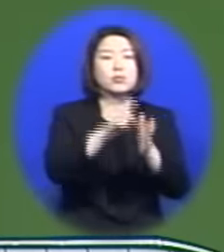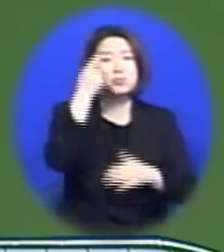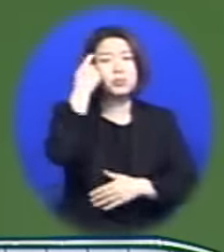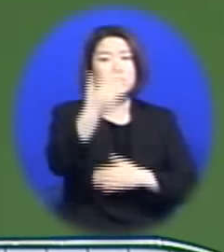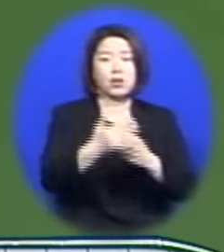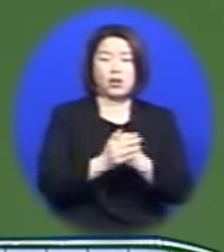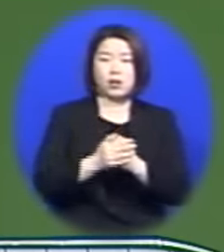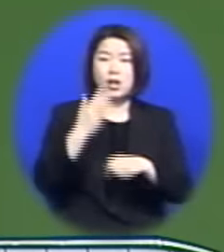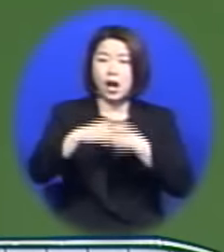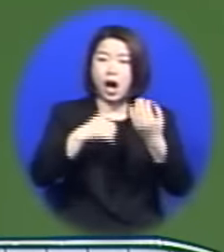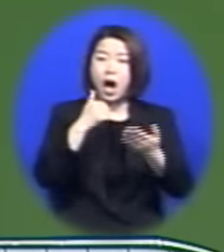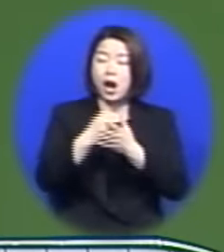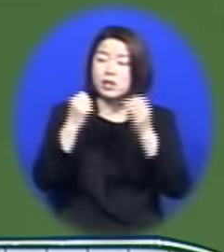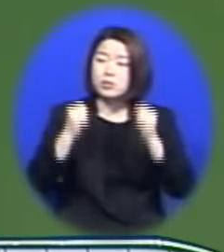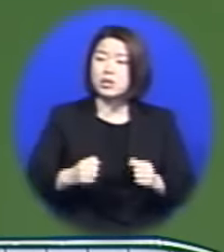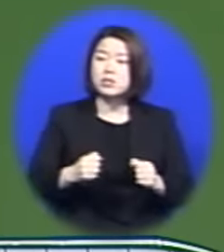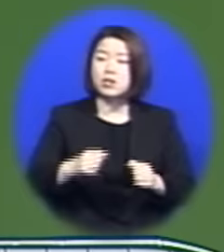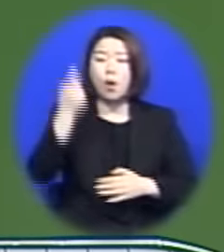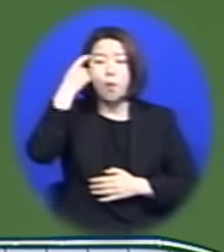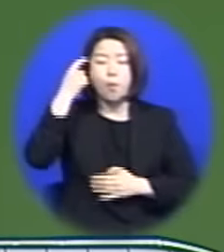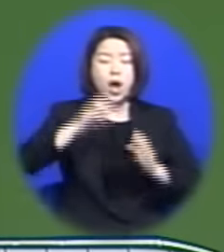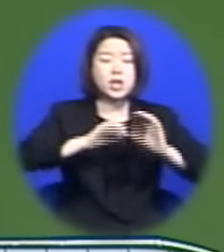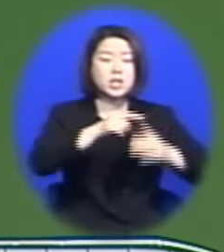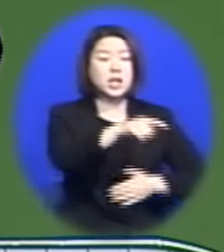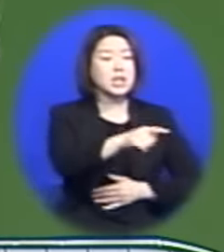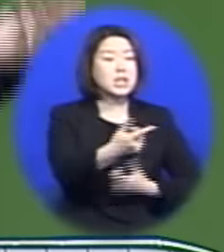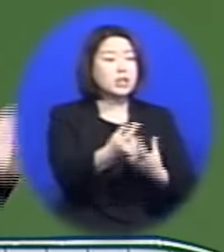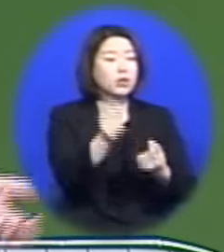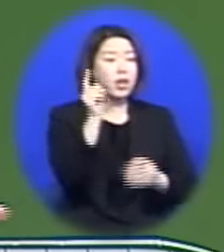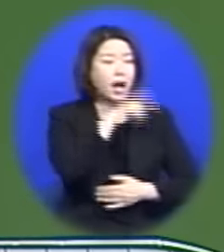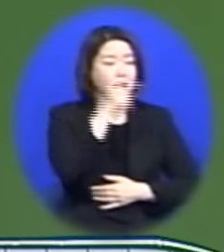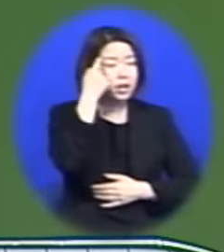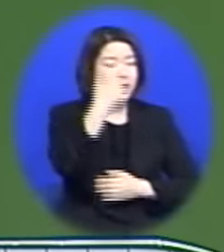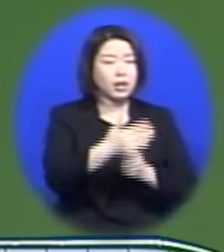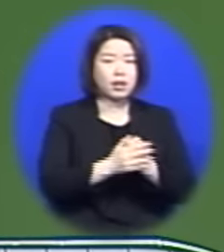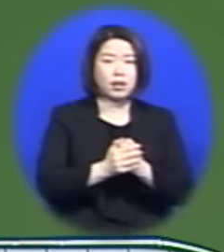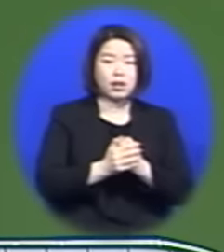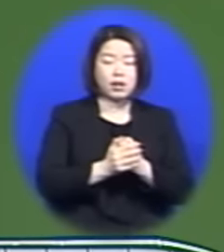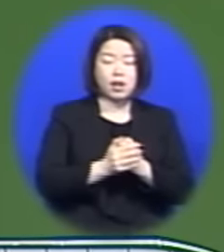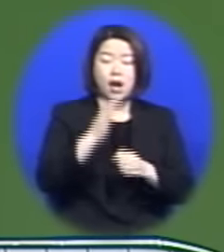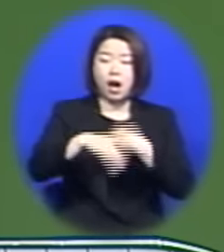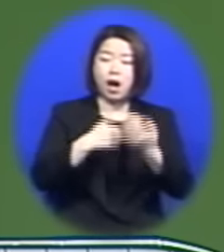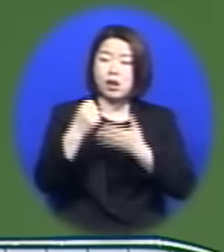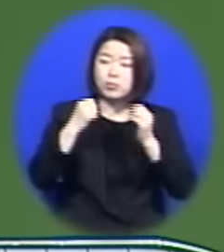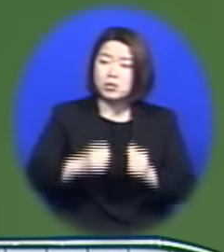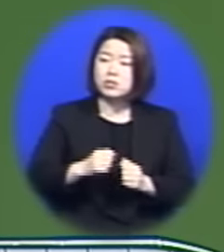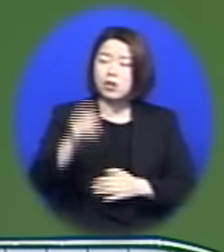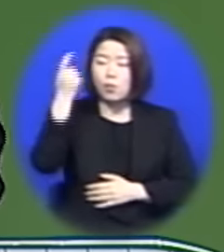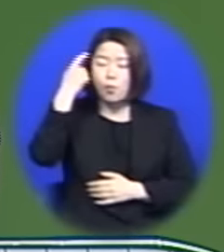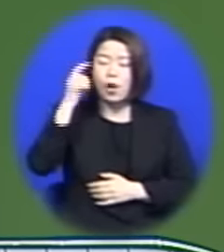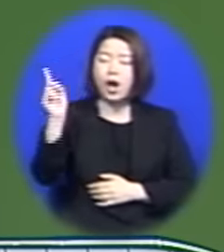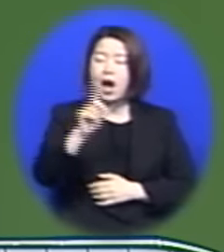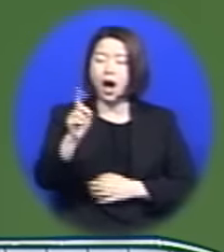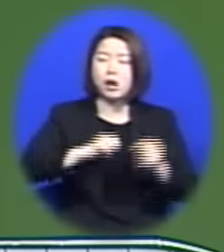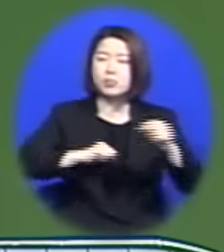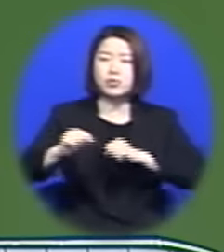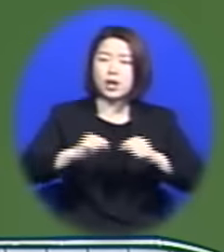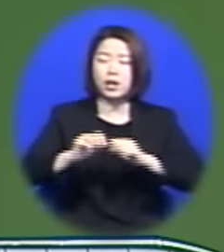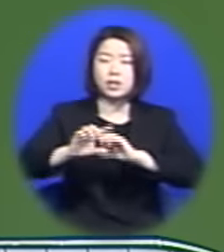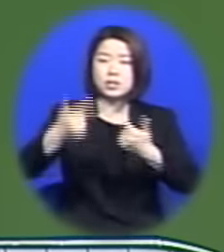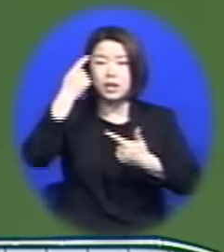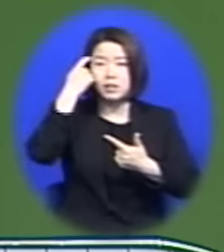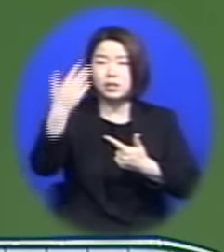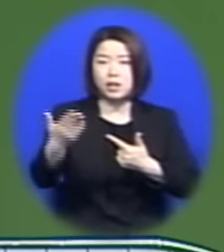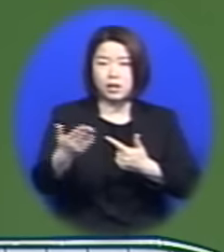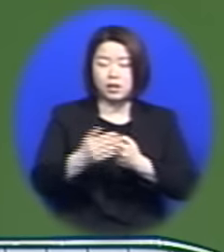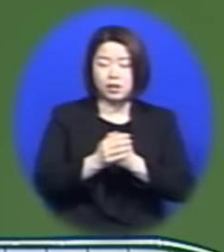계신데이 세상은 왜 이렇게 악해 하나님이 계신데 왜 하나님은 아무 일을 안 하시는 거야 하나님 믿을 사람이 이제